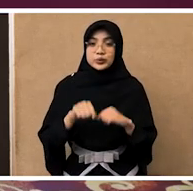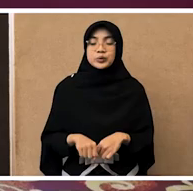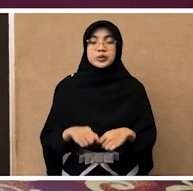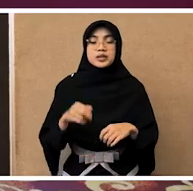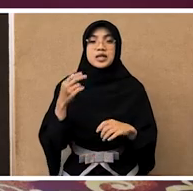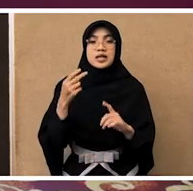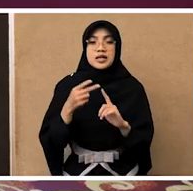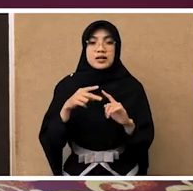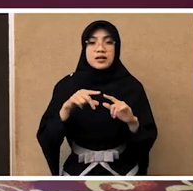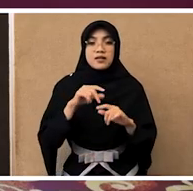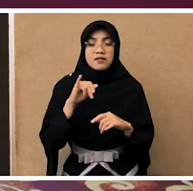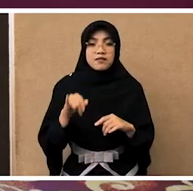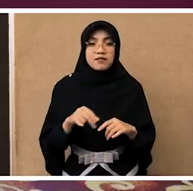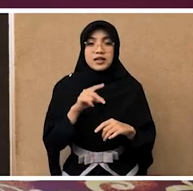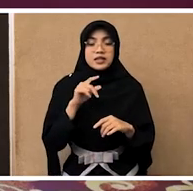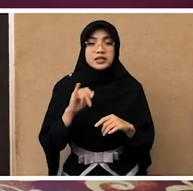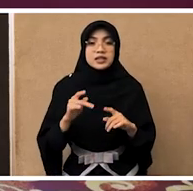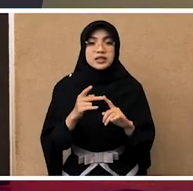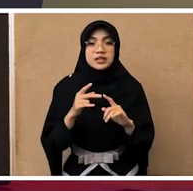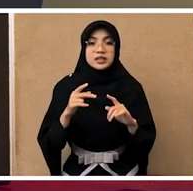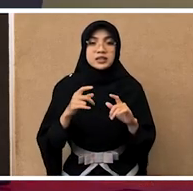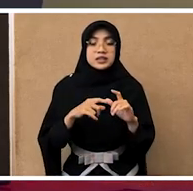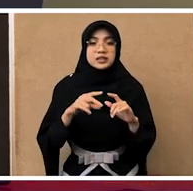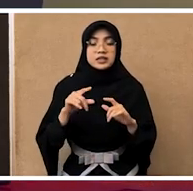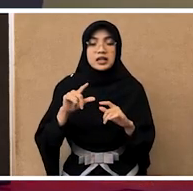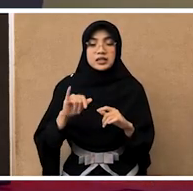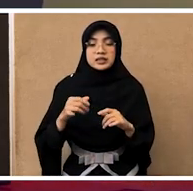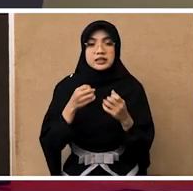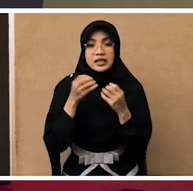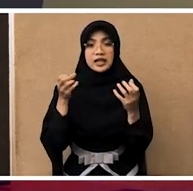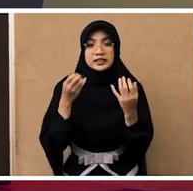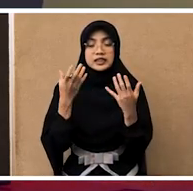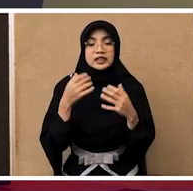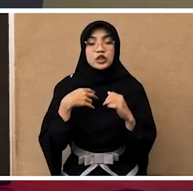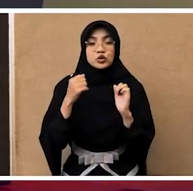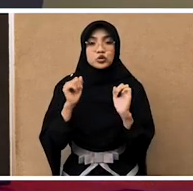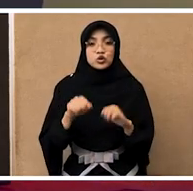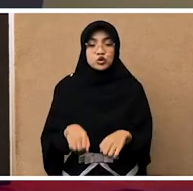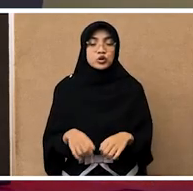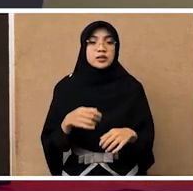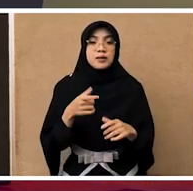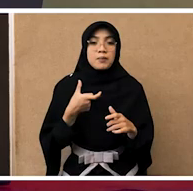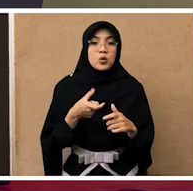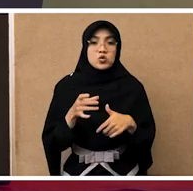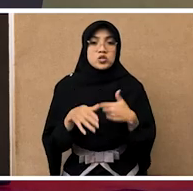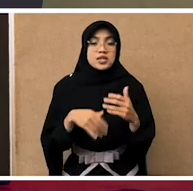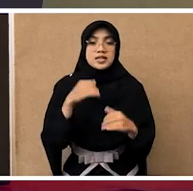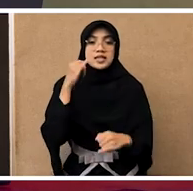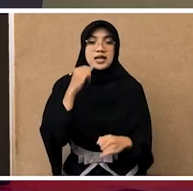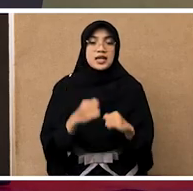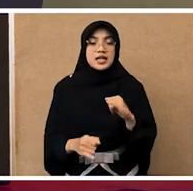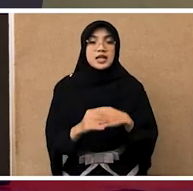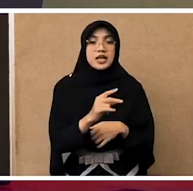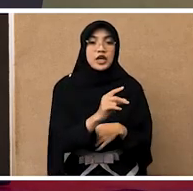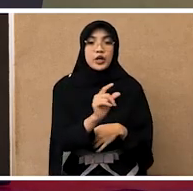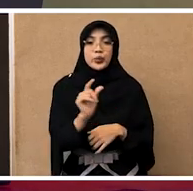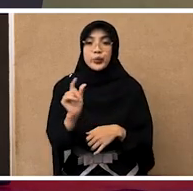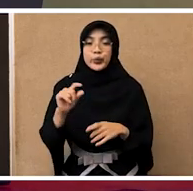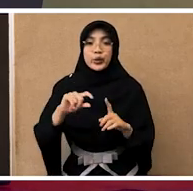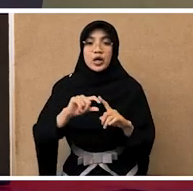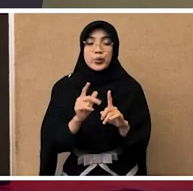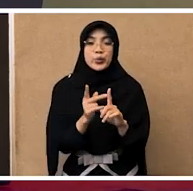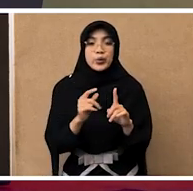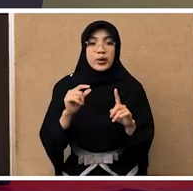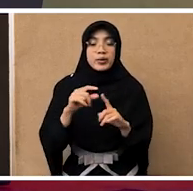dengan Mas Fajri dan Mas Harley bahwa di proses-proses terakhir RUU KUHP